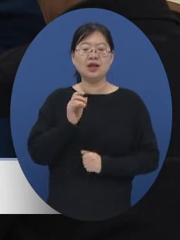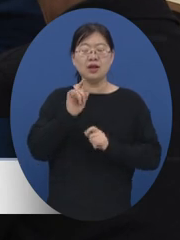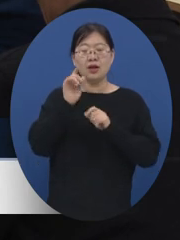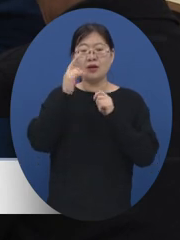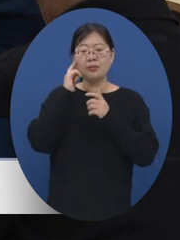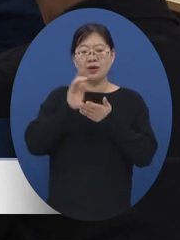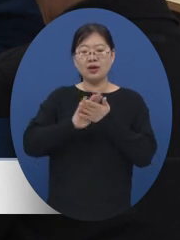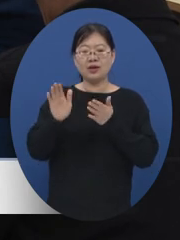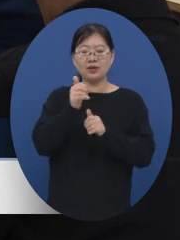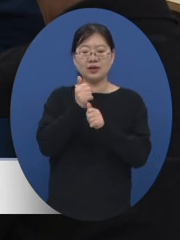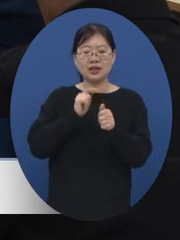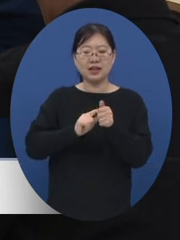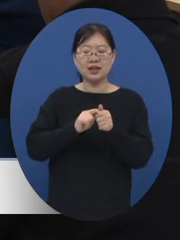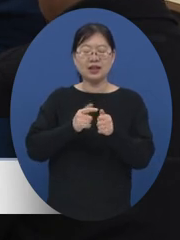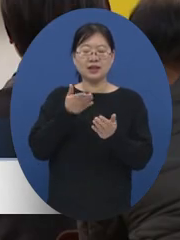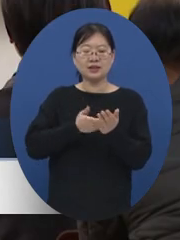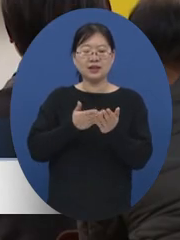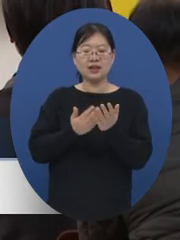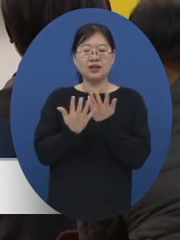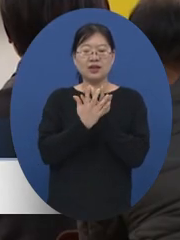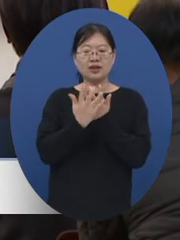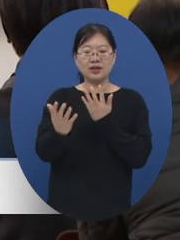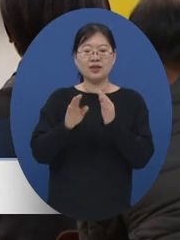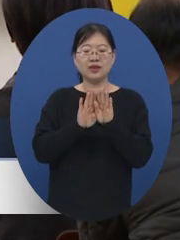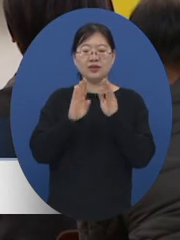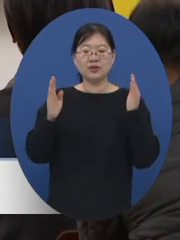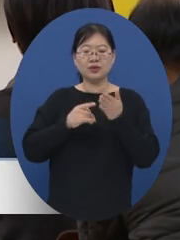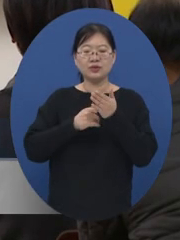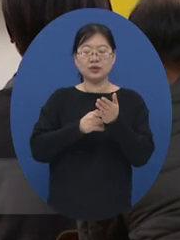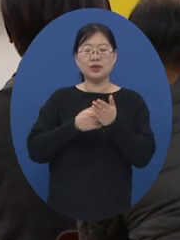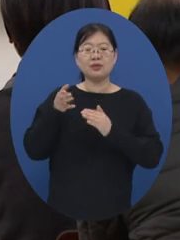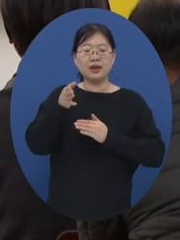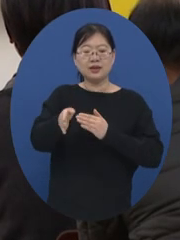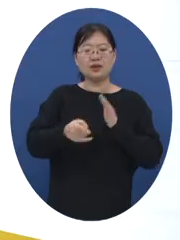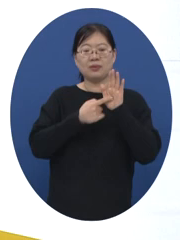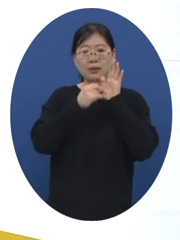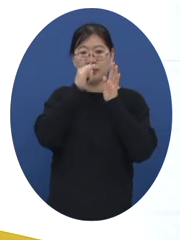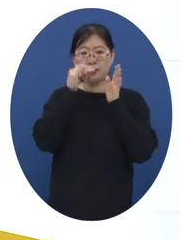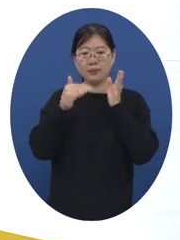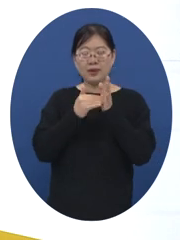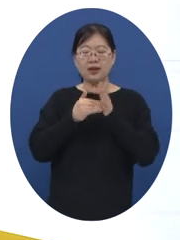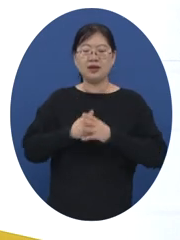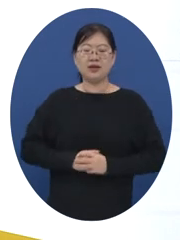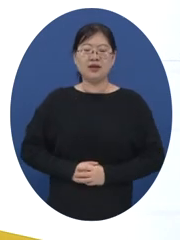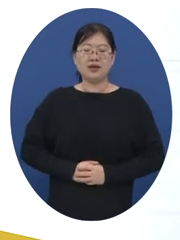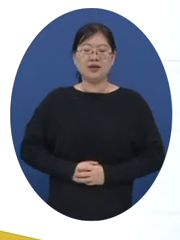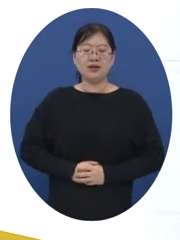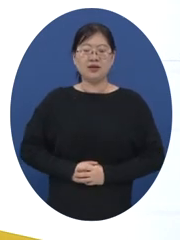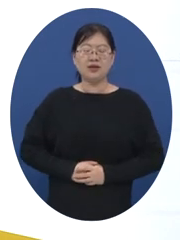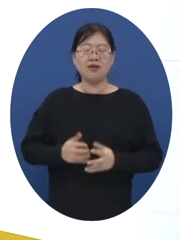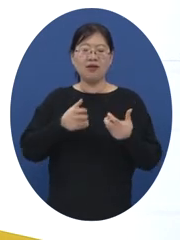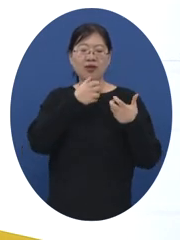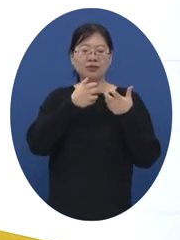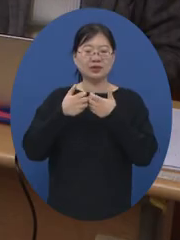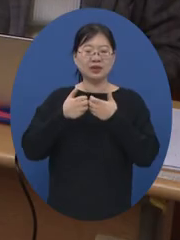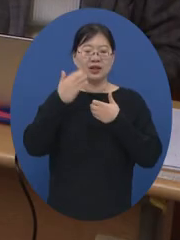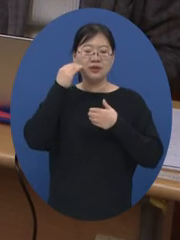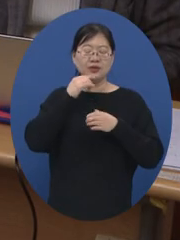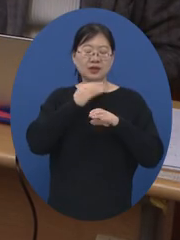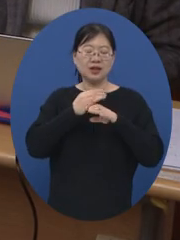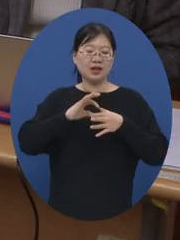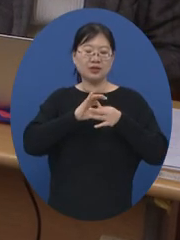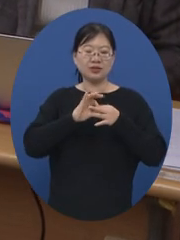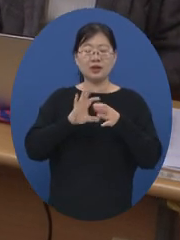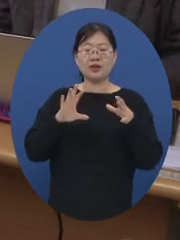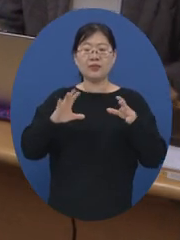이화영 경기도 평화부지사가 기자회견을 열고 올해 평화협력 정책 추진 방향을 발표했습니다. 이 부지사는 얼어붙은 남북 관계에